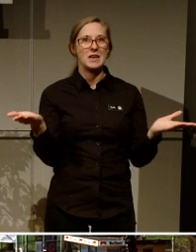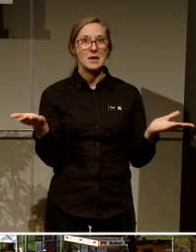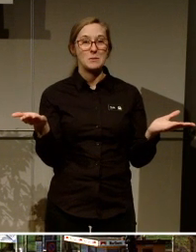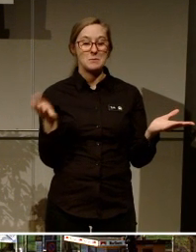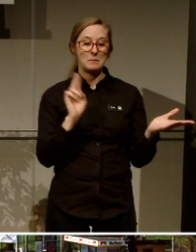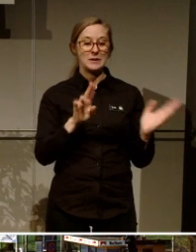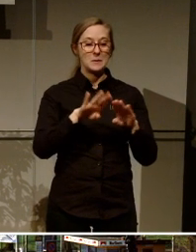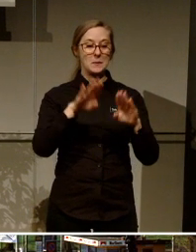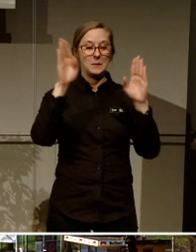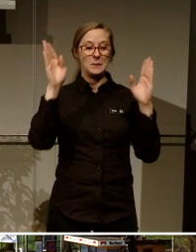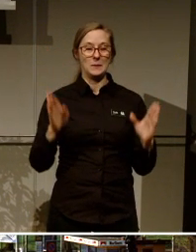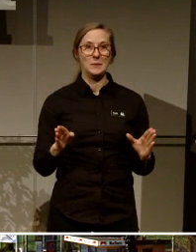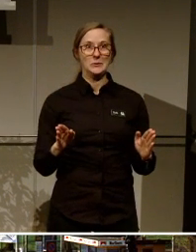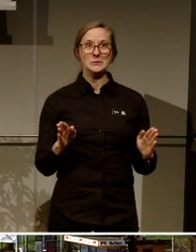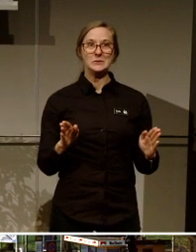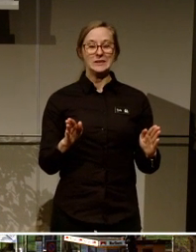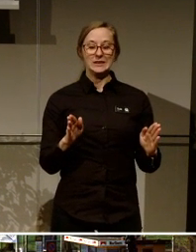hus.